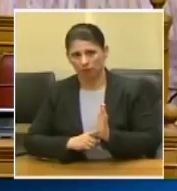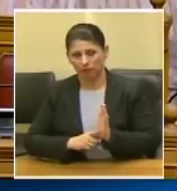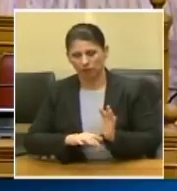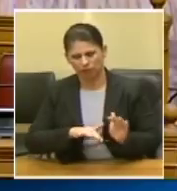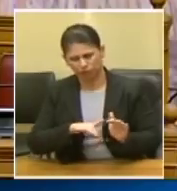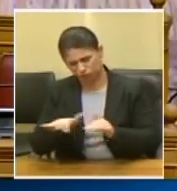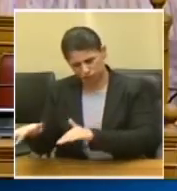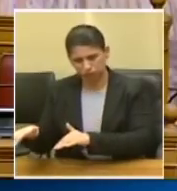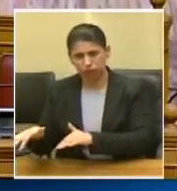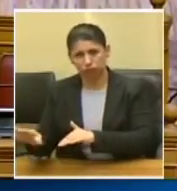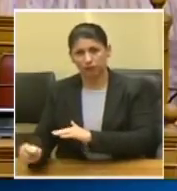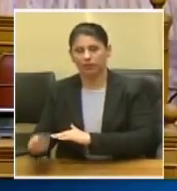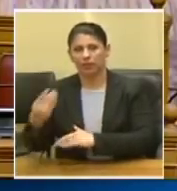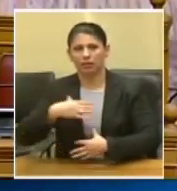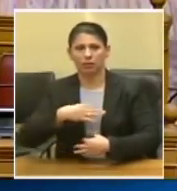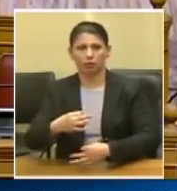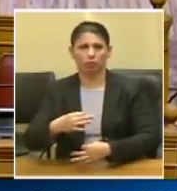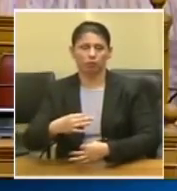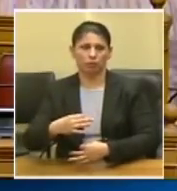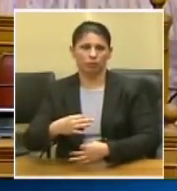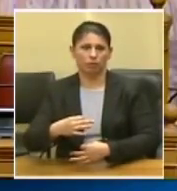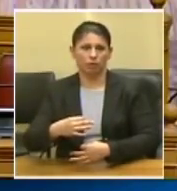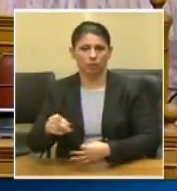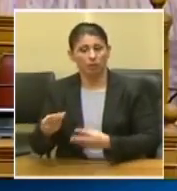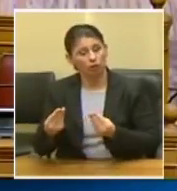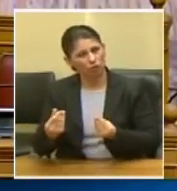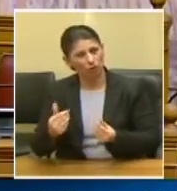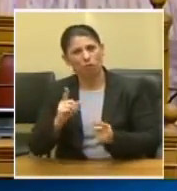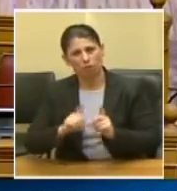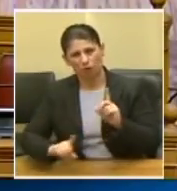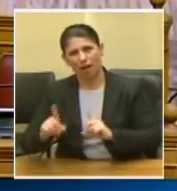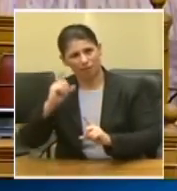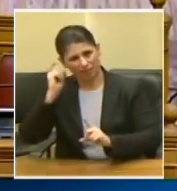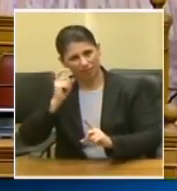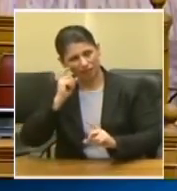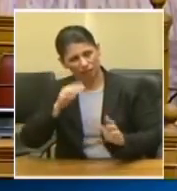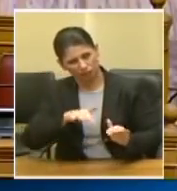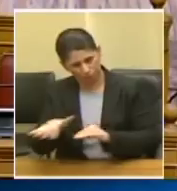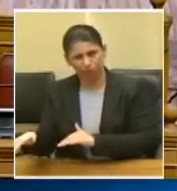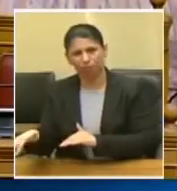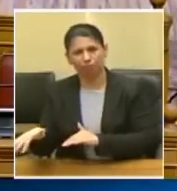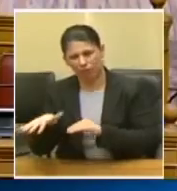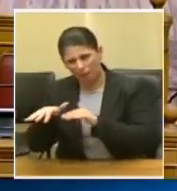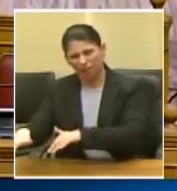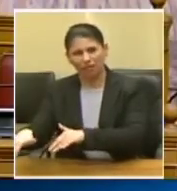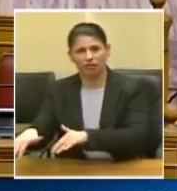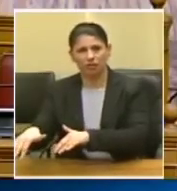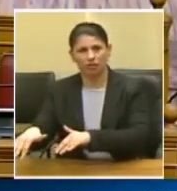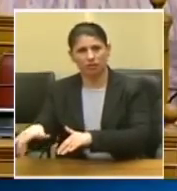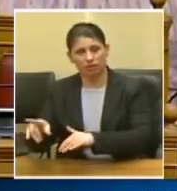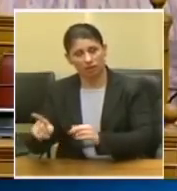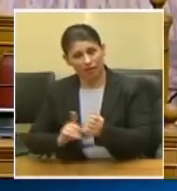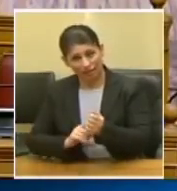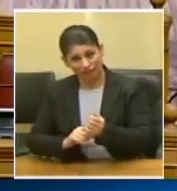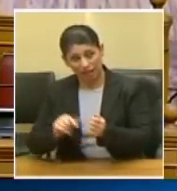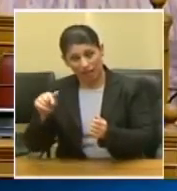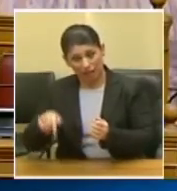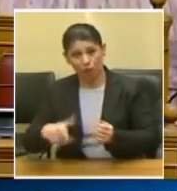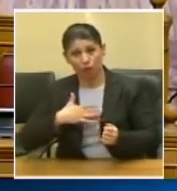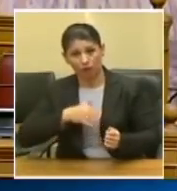λαού με τον τρόπο που κάποιοι σκέφτονται να στρέφονται το τελευταίο διάστημα και τους χαρακτηρίζει. Εκείνο το οποίο θέλω να πω, κύριε Πρόεδρε, είναι το